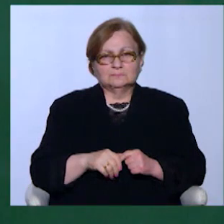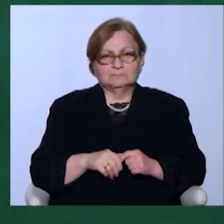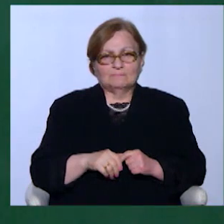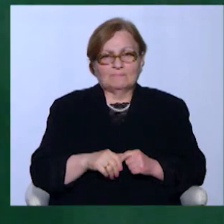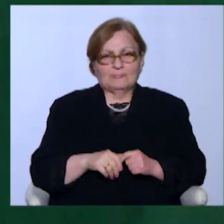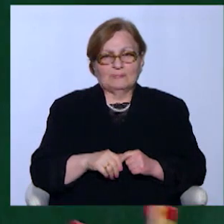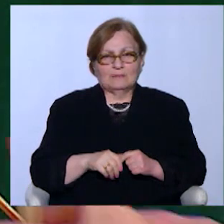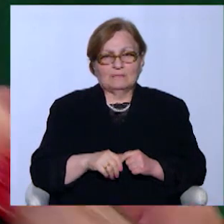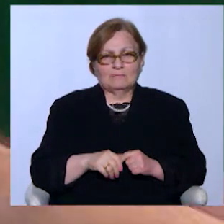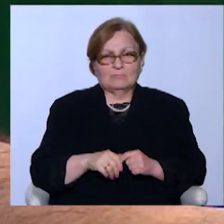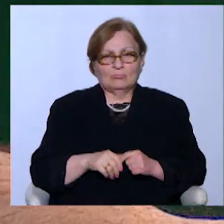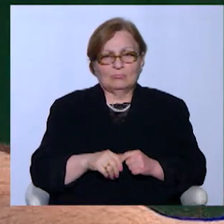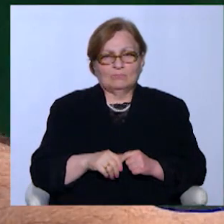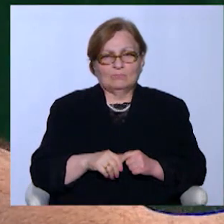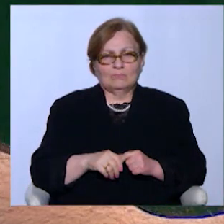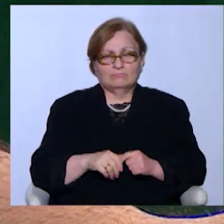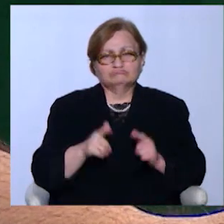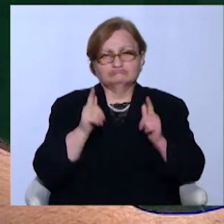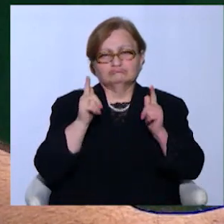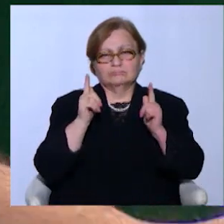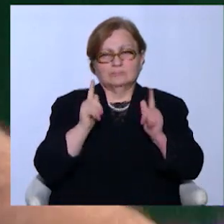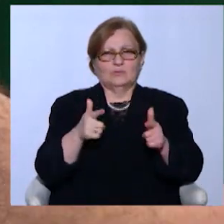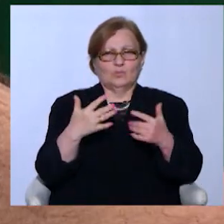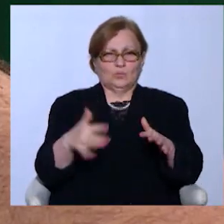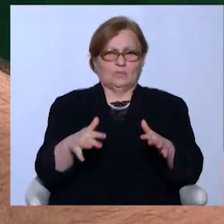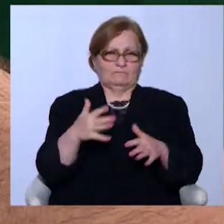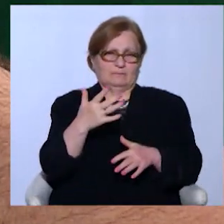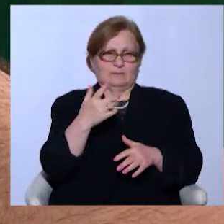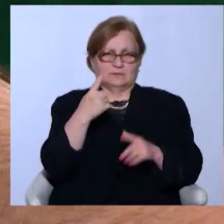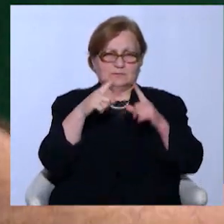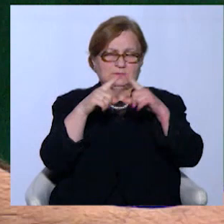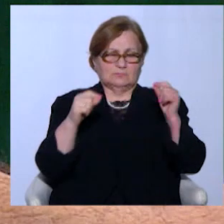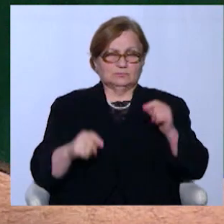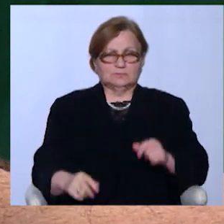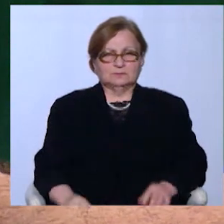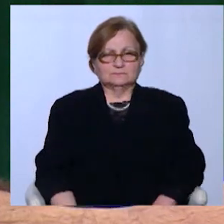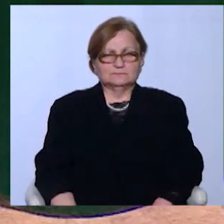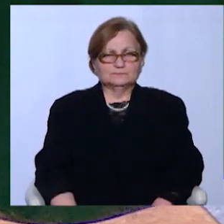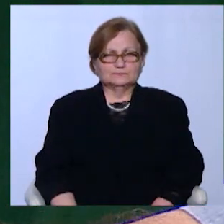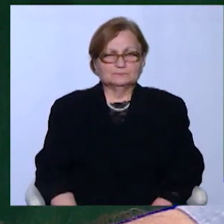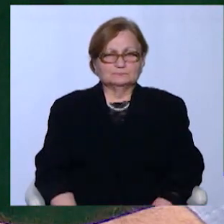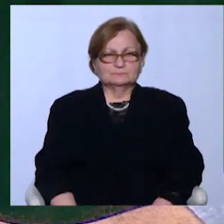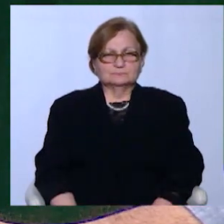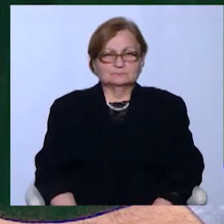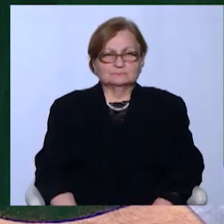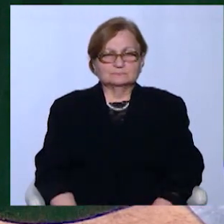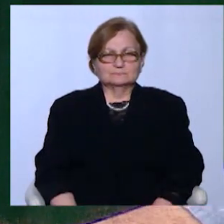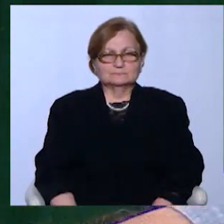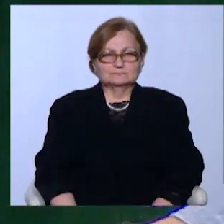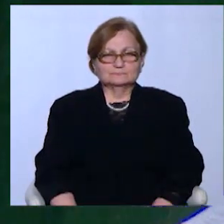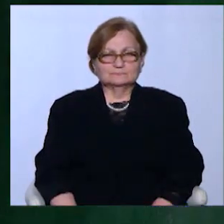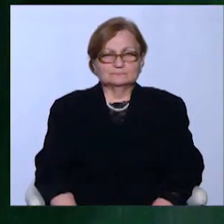3 ღერი და მაქვს 1 სამკუთხედი. შვენიერი. აი ასე.